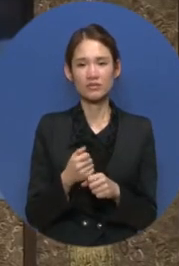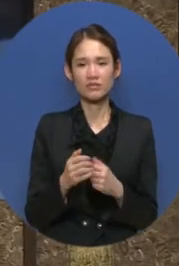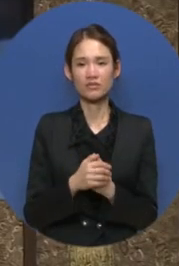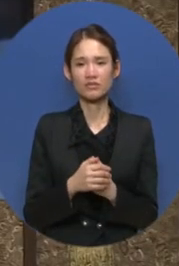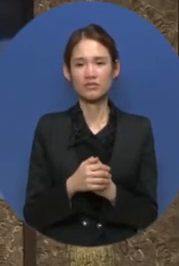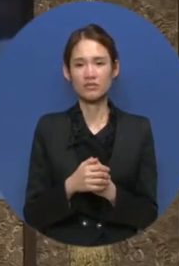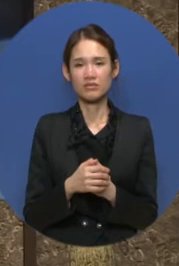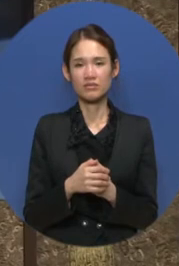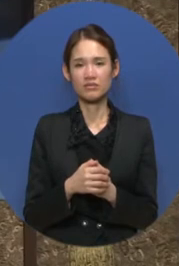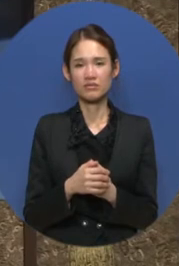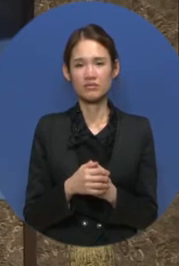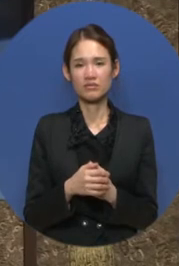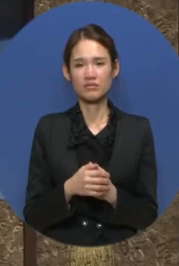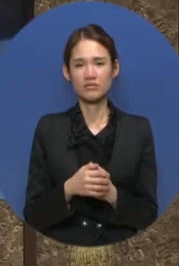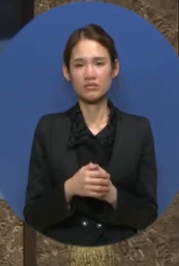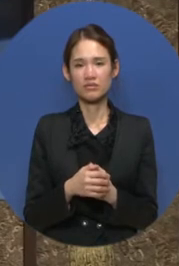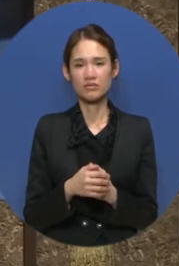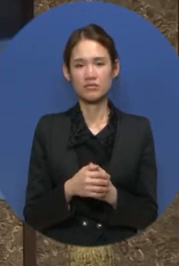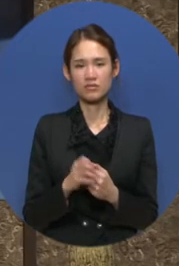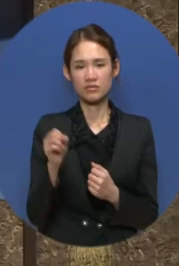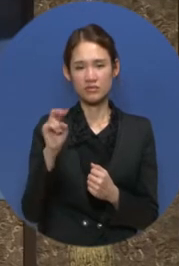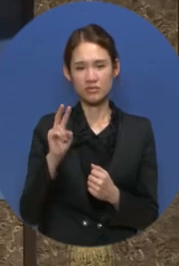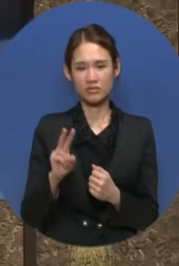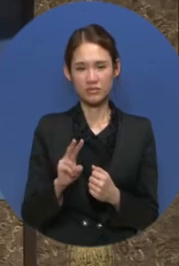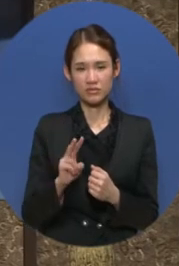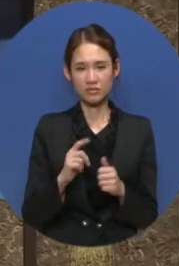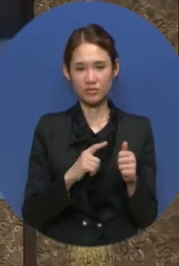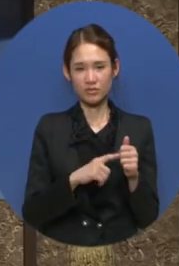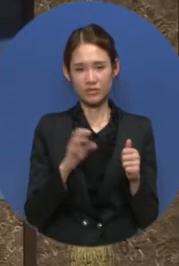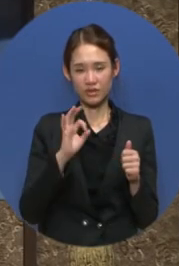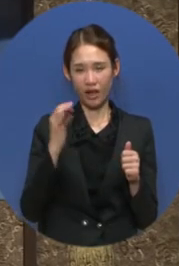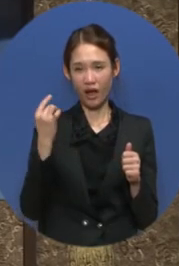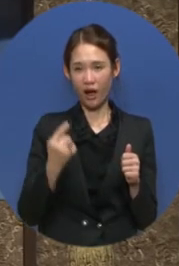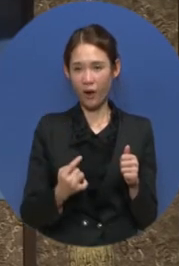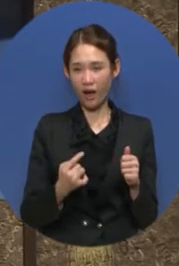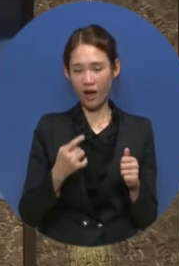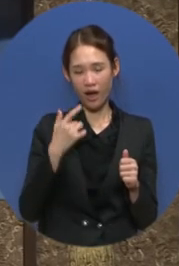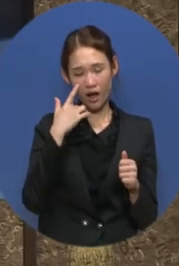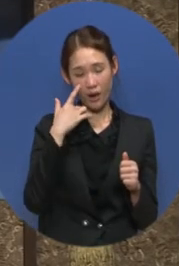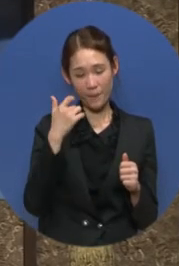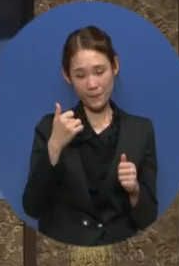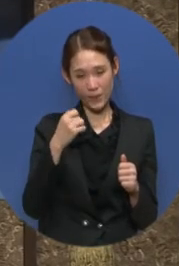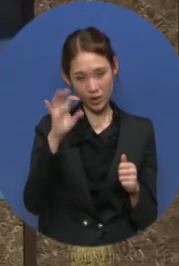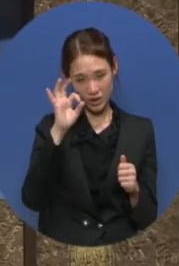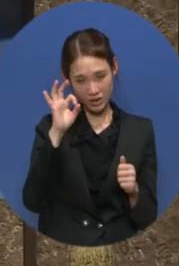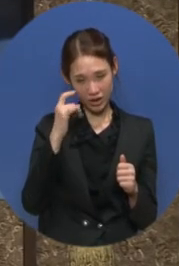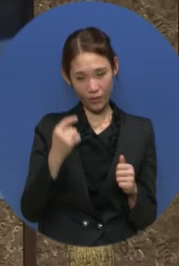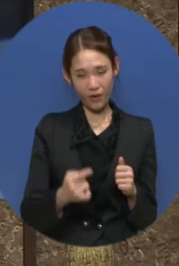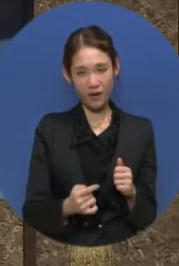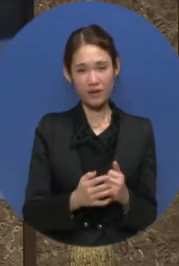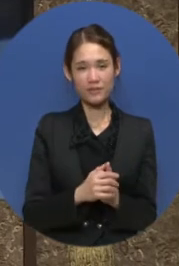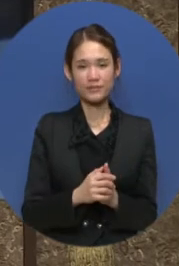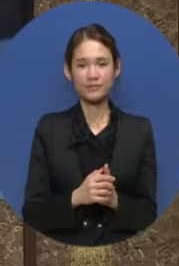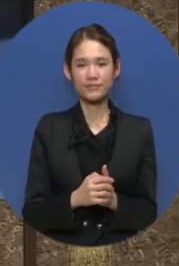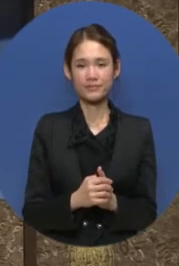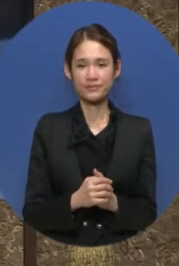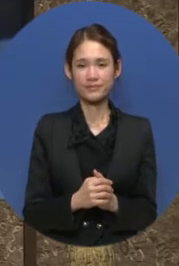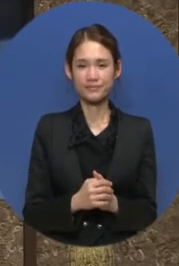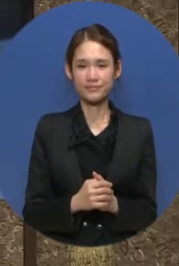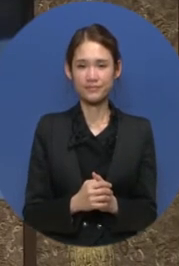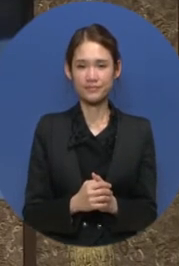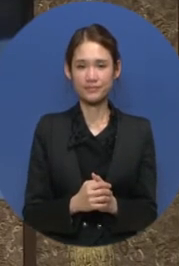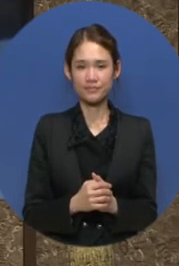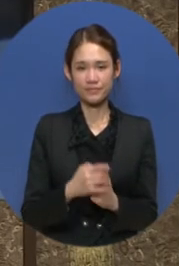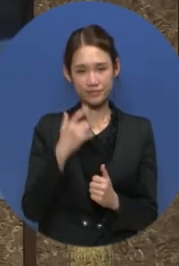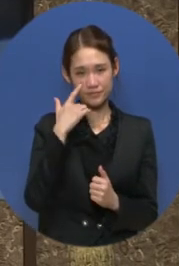예. 근데 갑자기 어떤 분이 찾아오셨어요. 근데 그 아버님이 찾아오신 거예요.